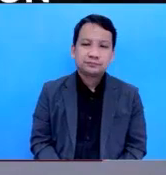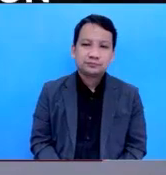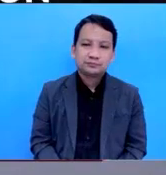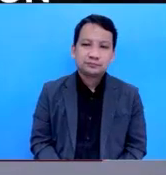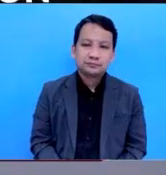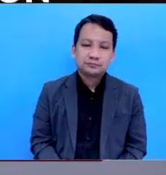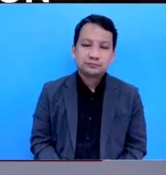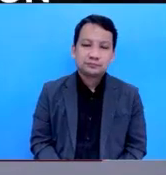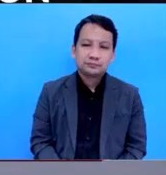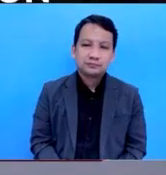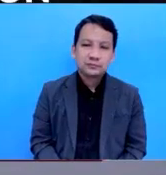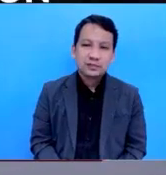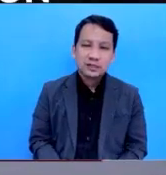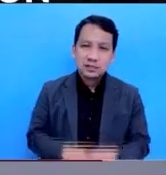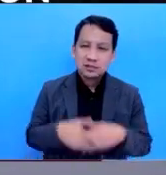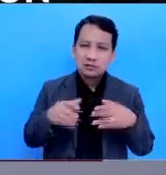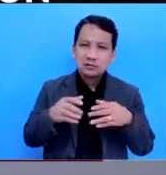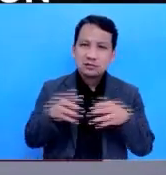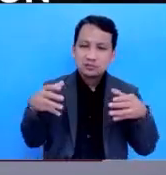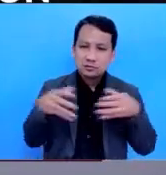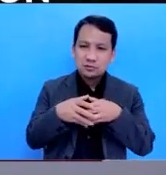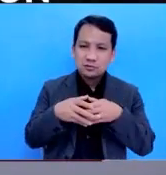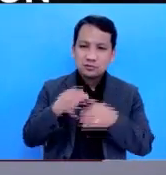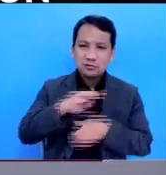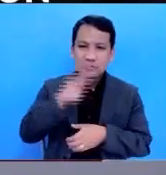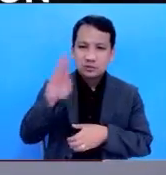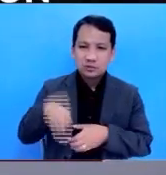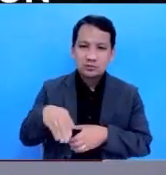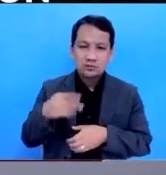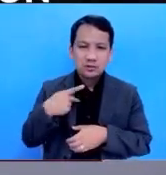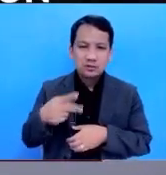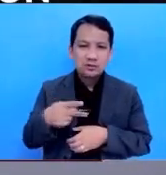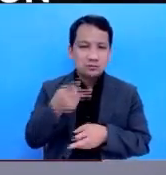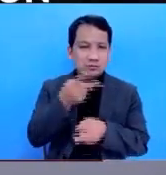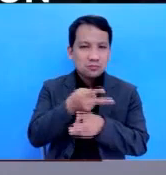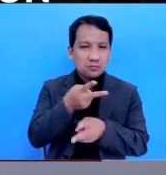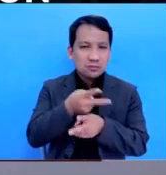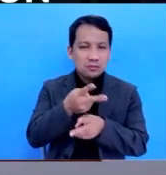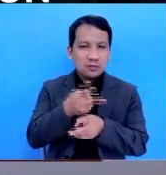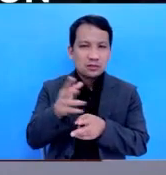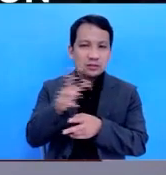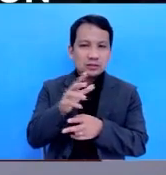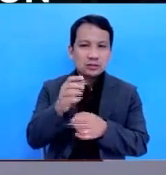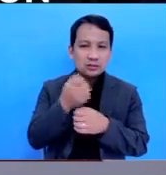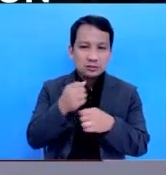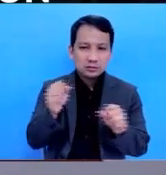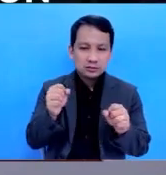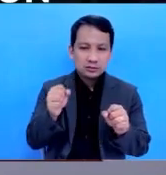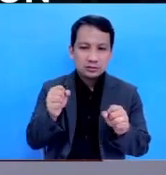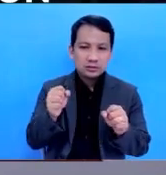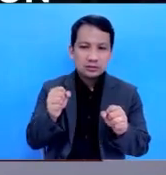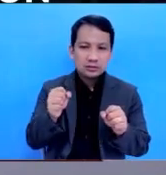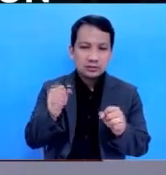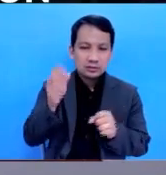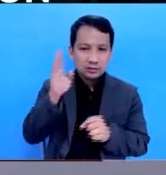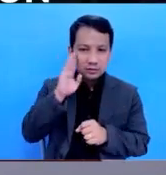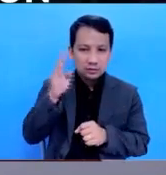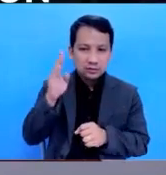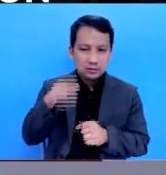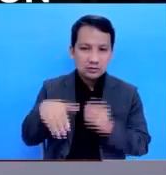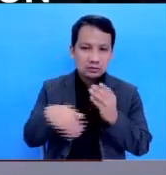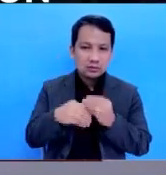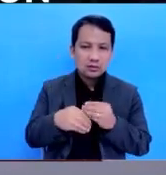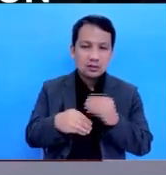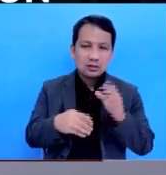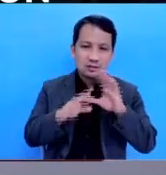Bumuuna ng Task Force Manila at Davao ang PNP para sa inaugurasyon ni President-elect Bongbong Marcos at Vice President-elect